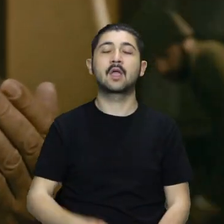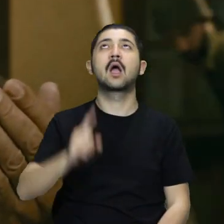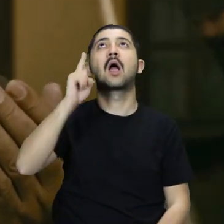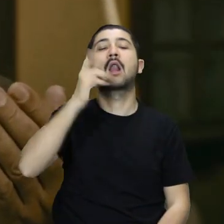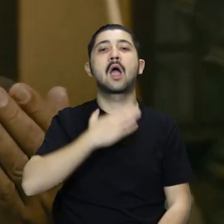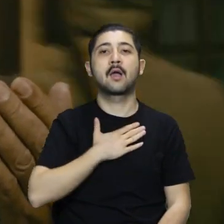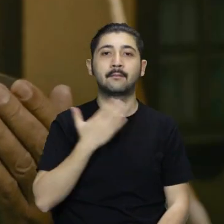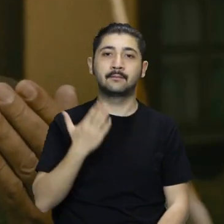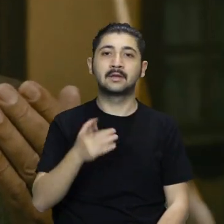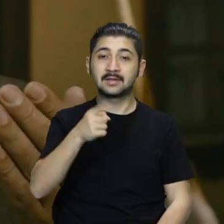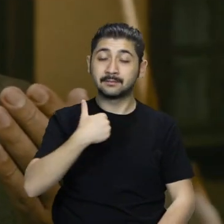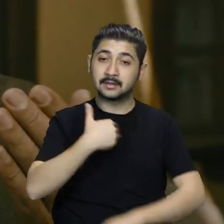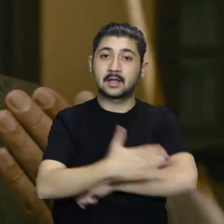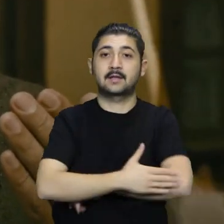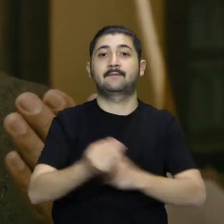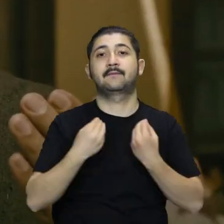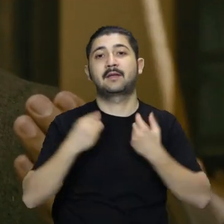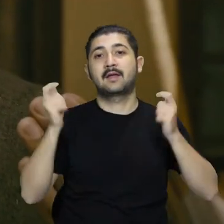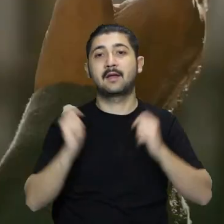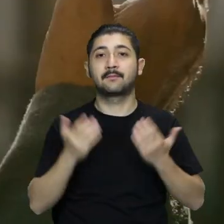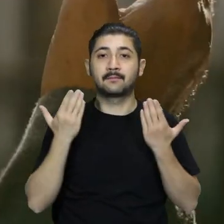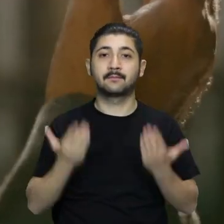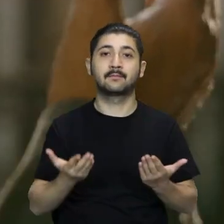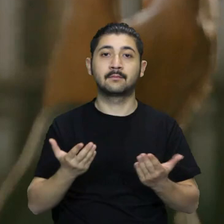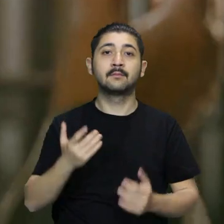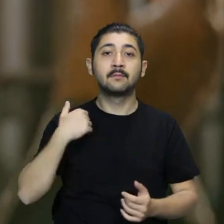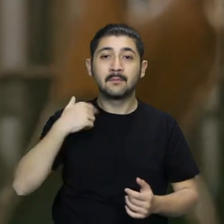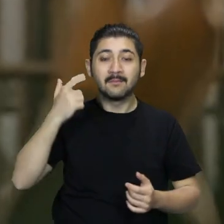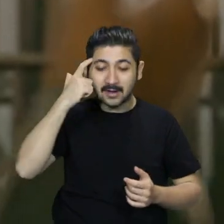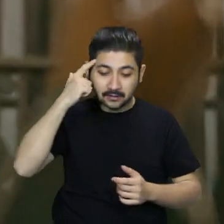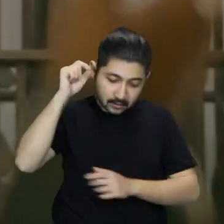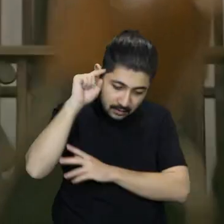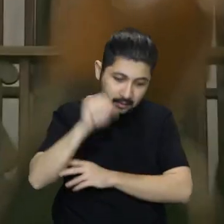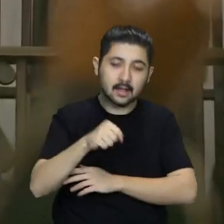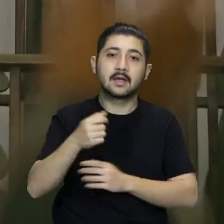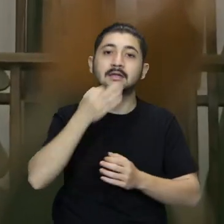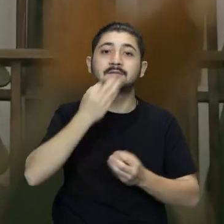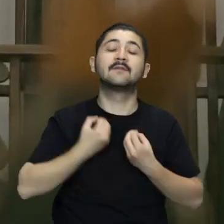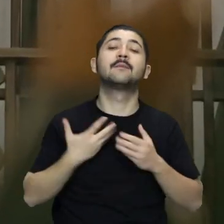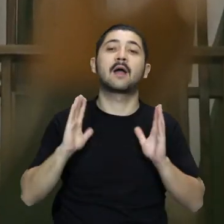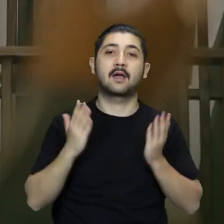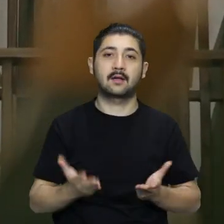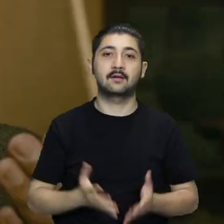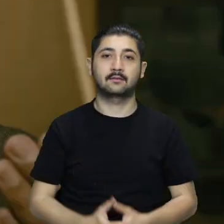duaya açtı. Sen bize yardım et. Başımızı eğdirme.